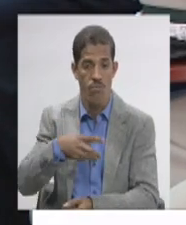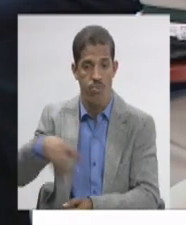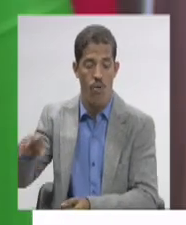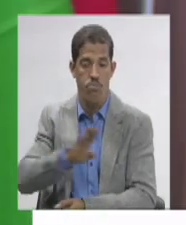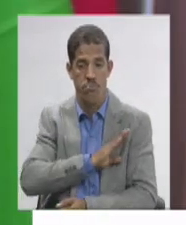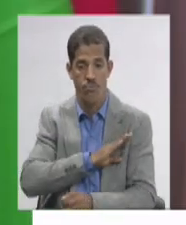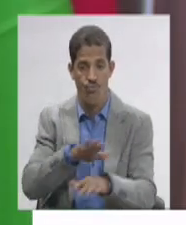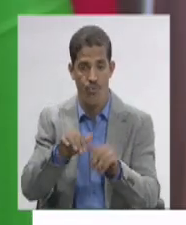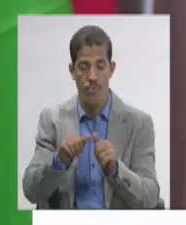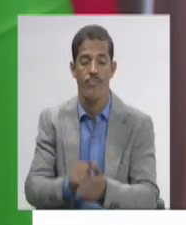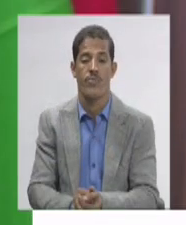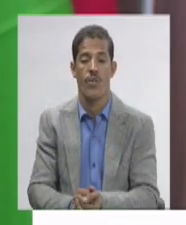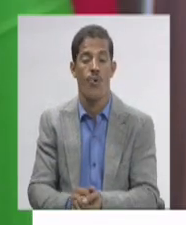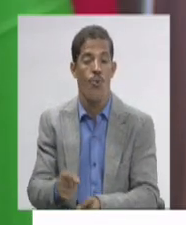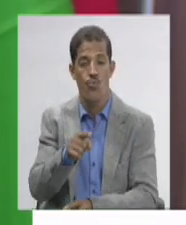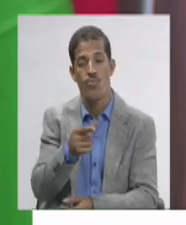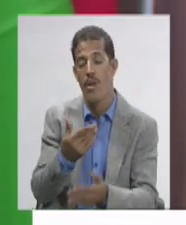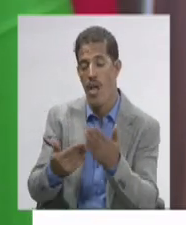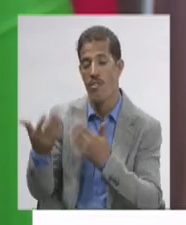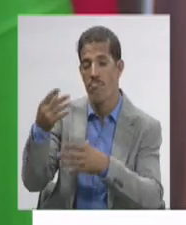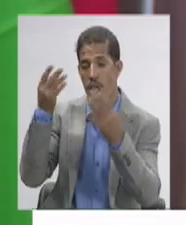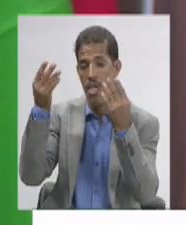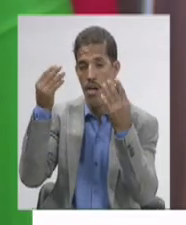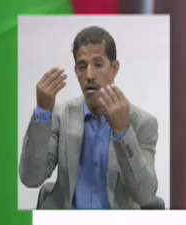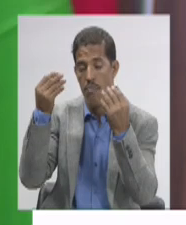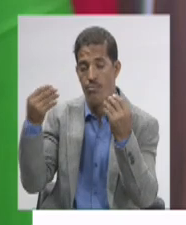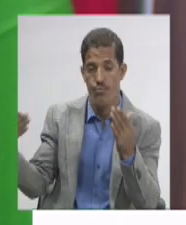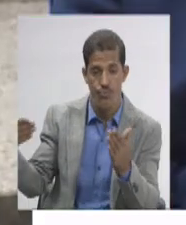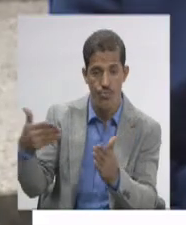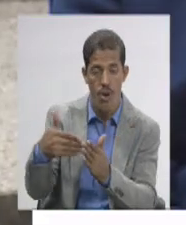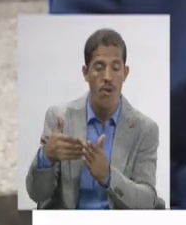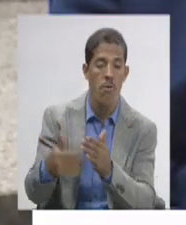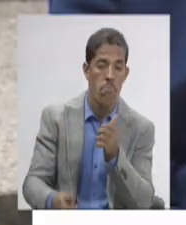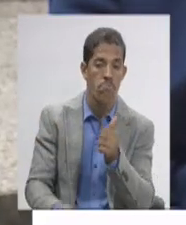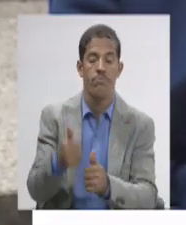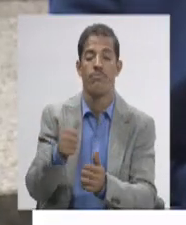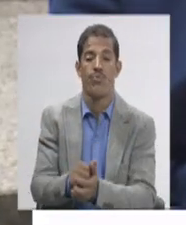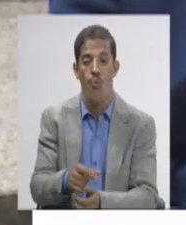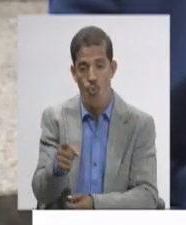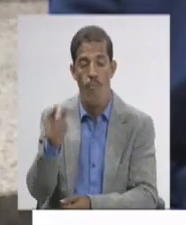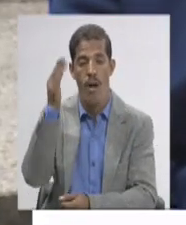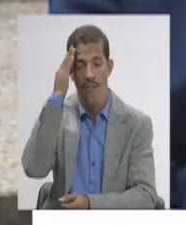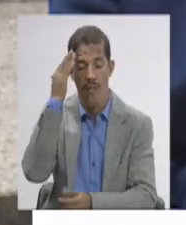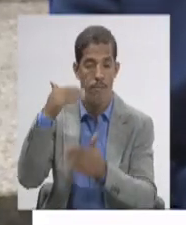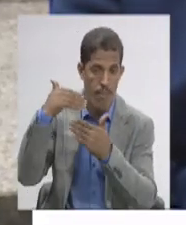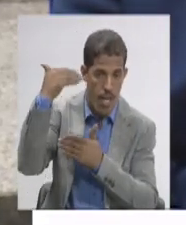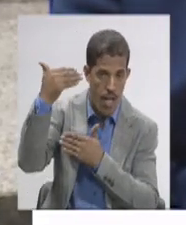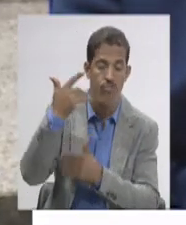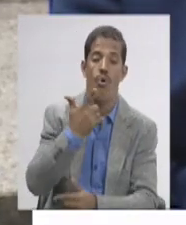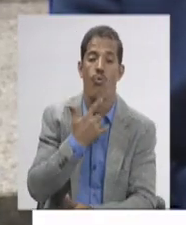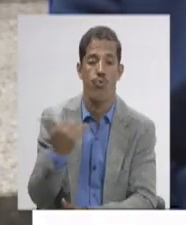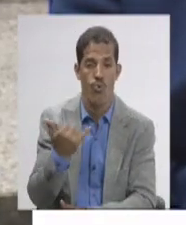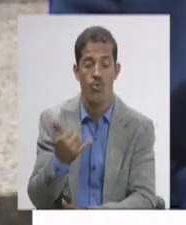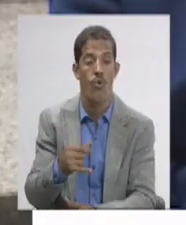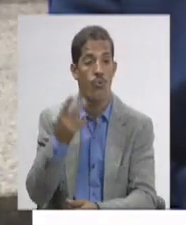الخريجون لقد حصلتم على معارف ومهارات عسكريه واكاديميه لا شك انكم ستحتاجون عندما تواجهون